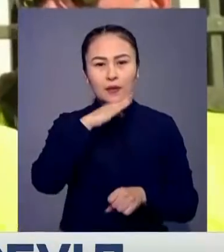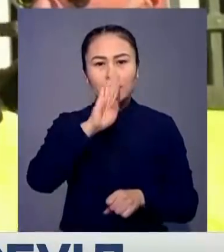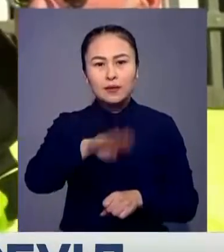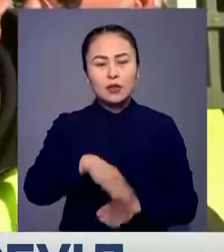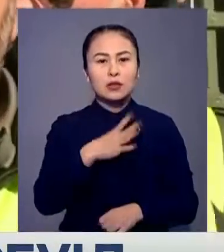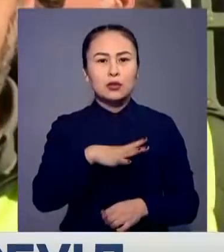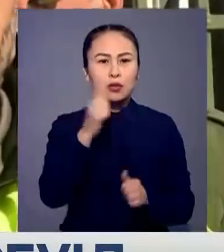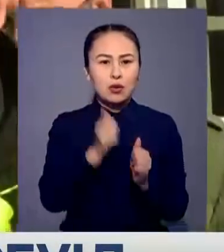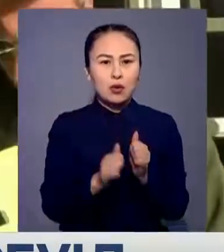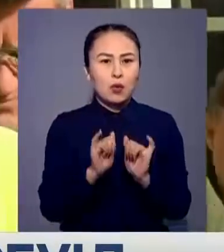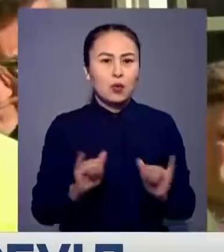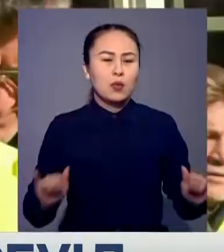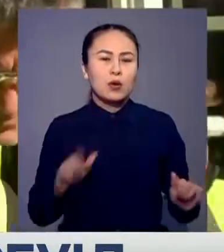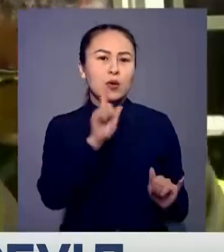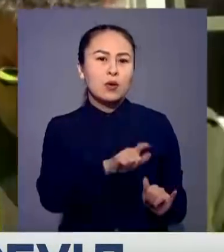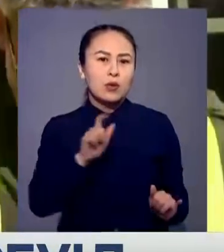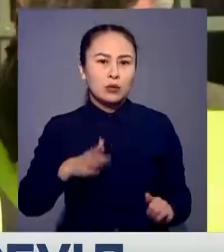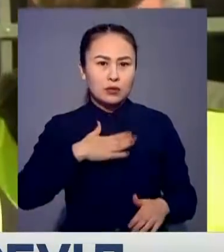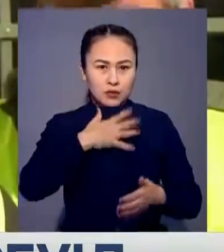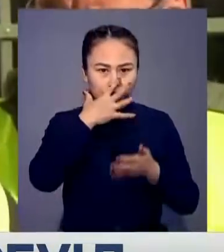жерімізде өзіміздің тынысымыз тарыла бастады.